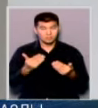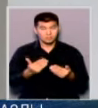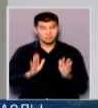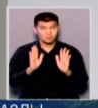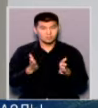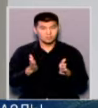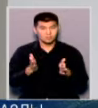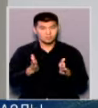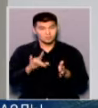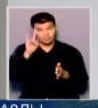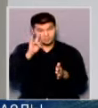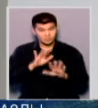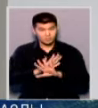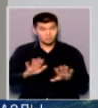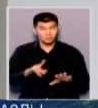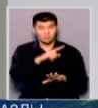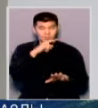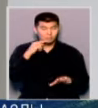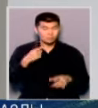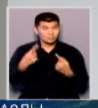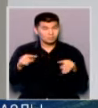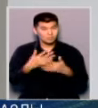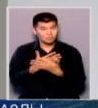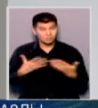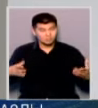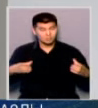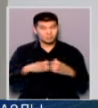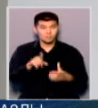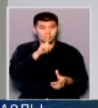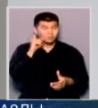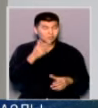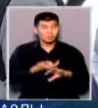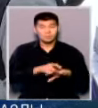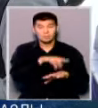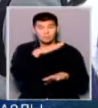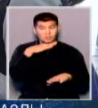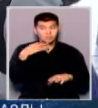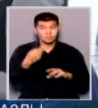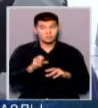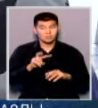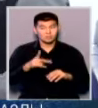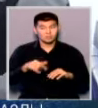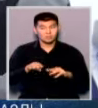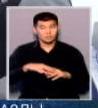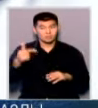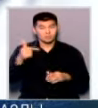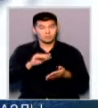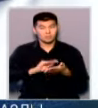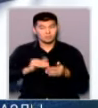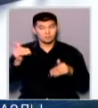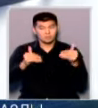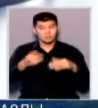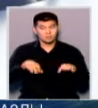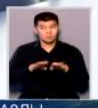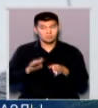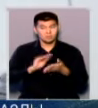тек қазақ өкілдері емес, өзге ұлт өкілдерінің жастары өте көп. Алина Антаненко Атырау сервис колледжінің